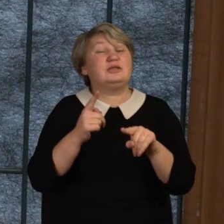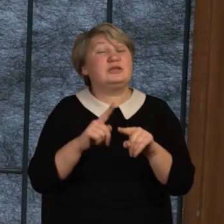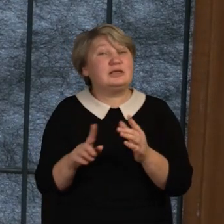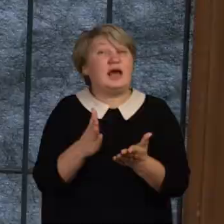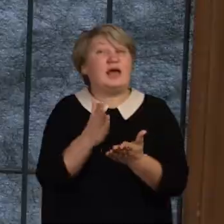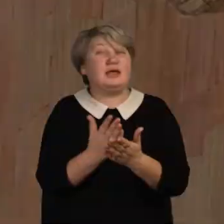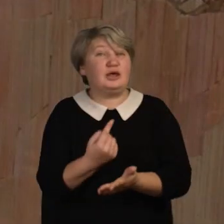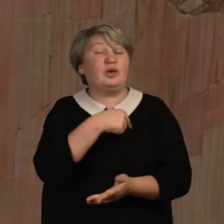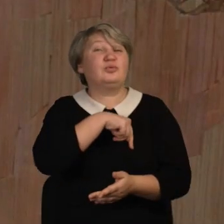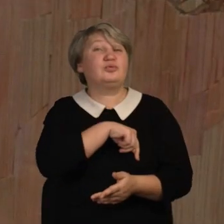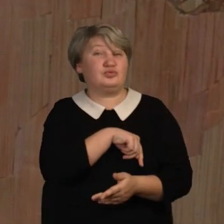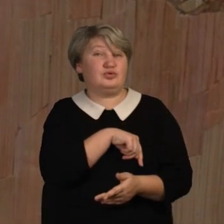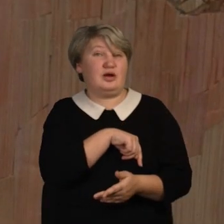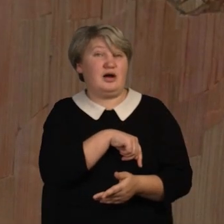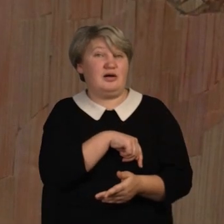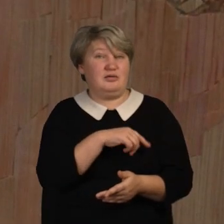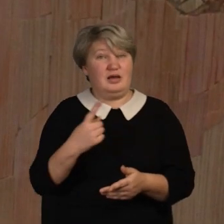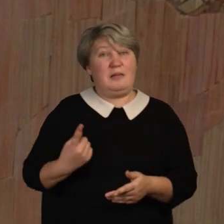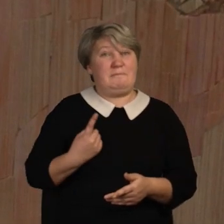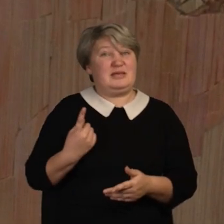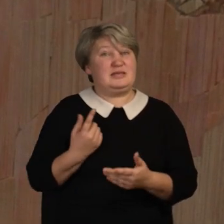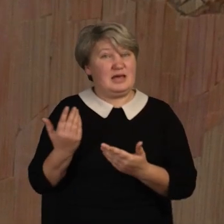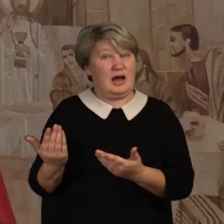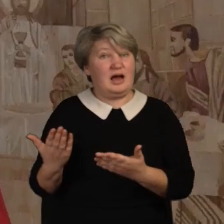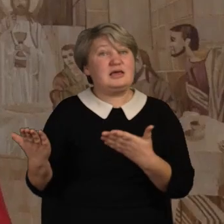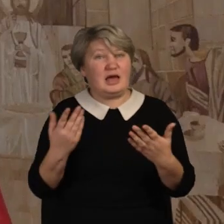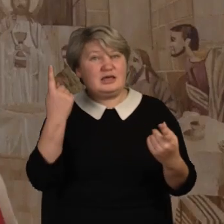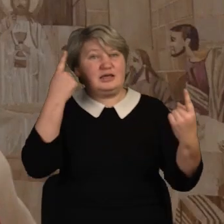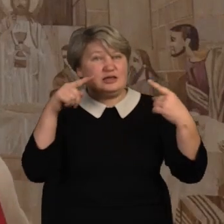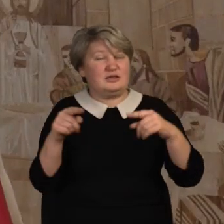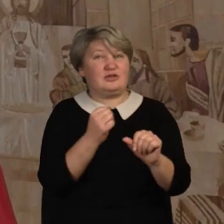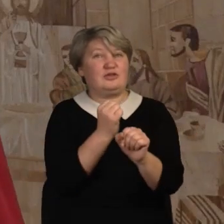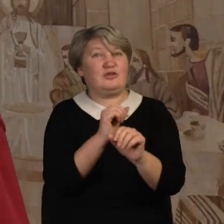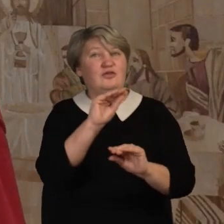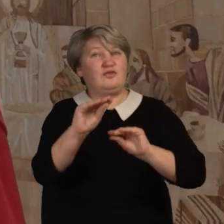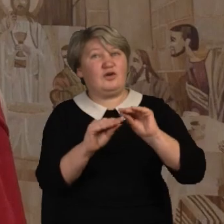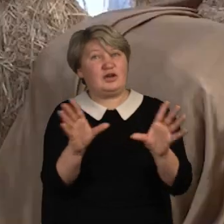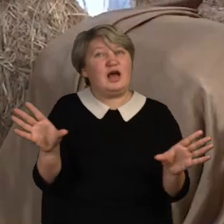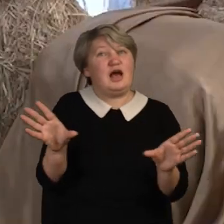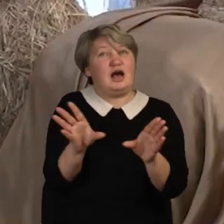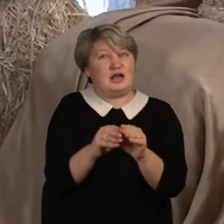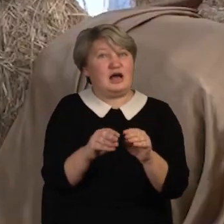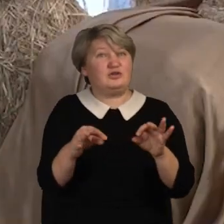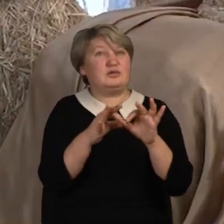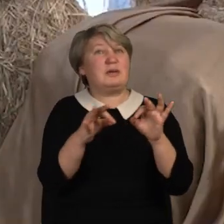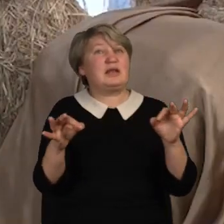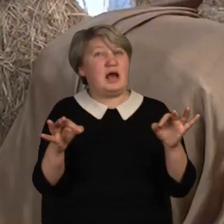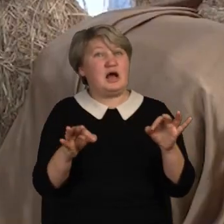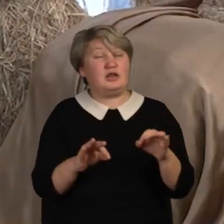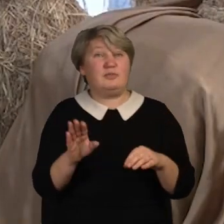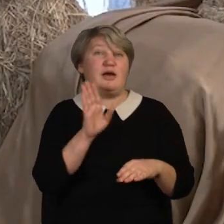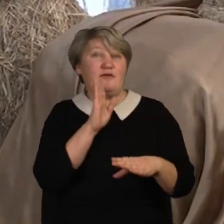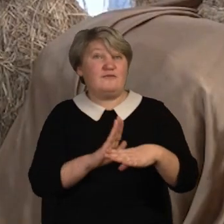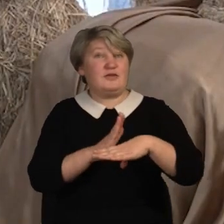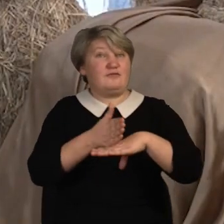душа митця, котрий творить разом із матеріалом. Відвідувачка виставки